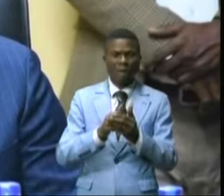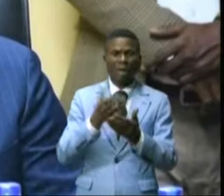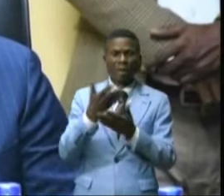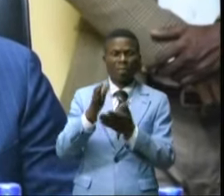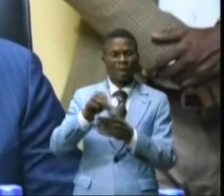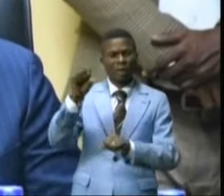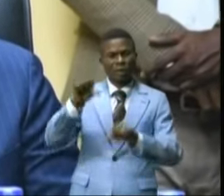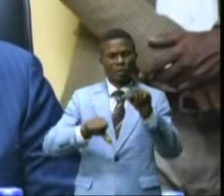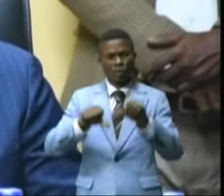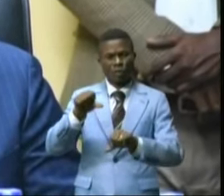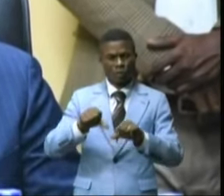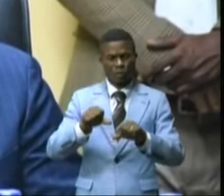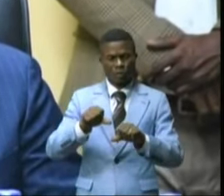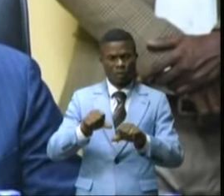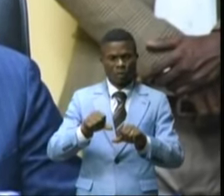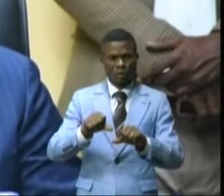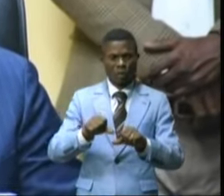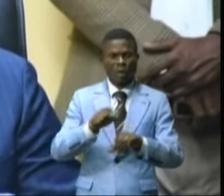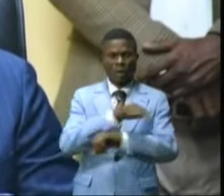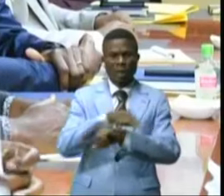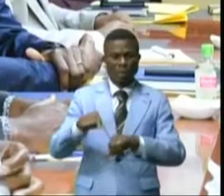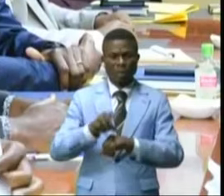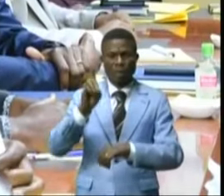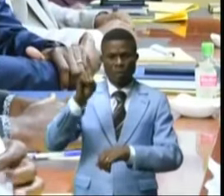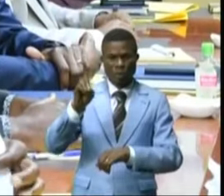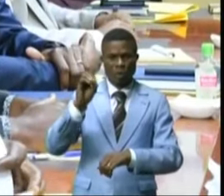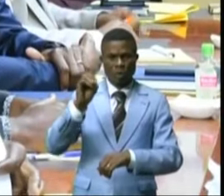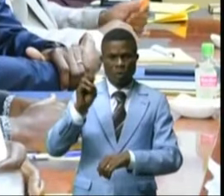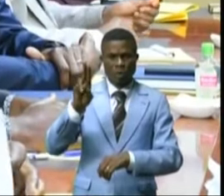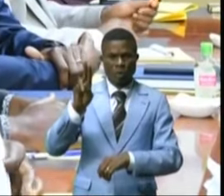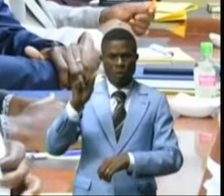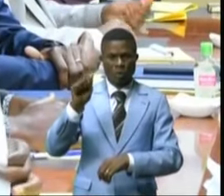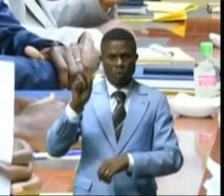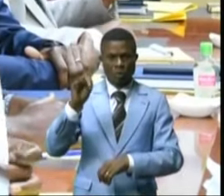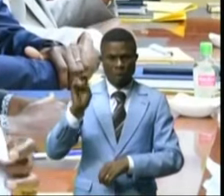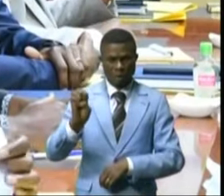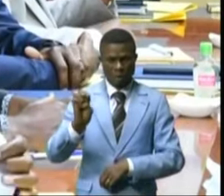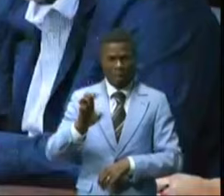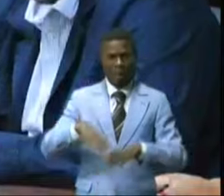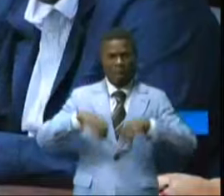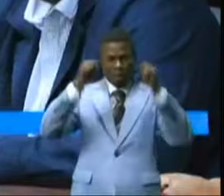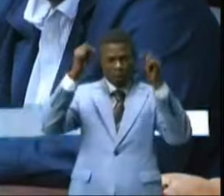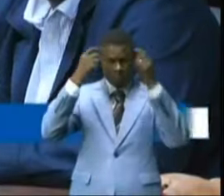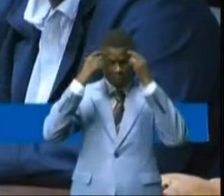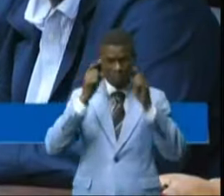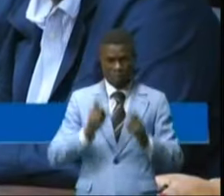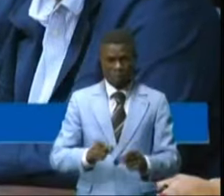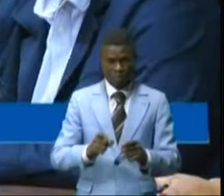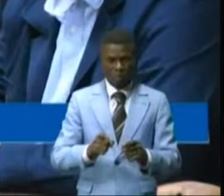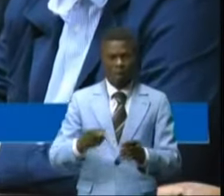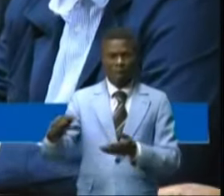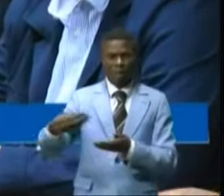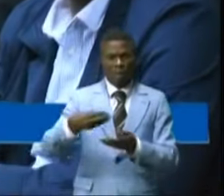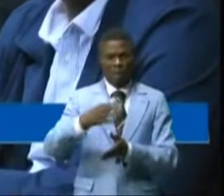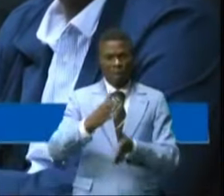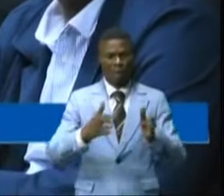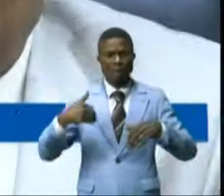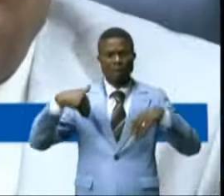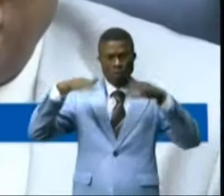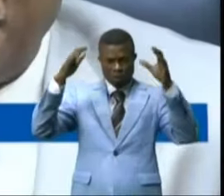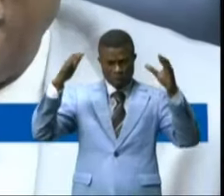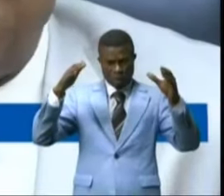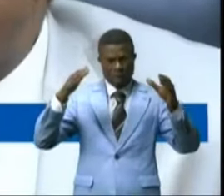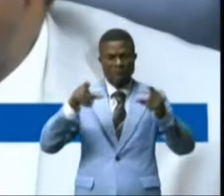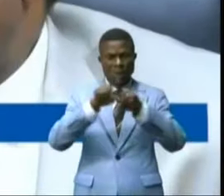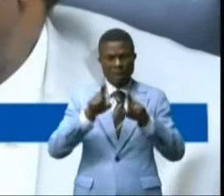performances au niveau des bureaux des douanes. Au finish, il a été adopté des mesures de rationalisation des